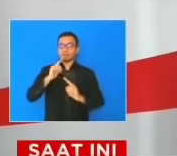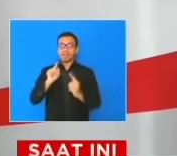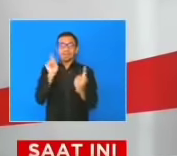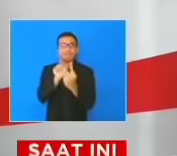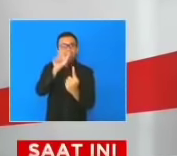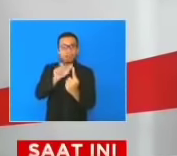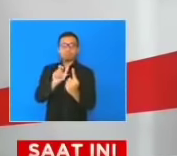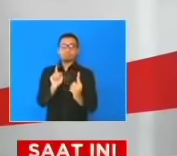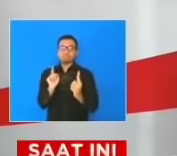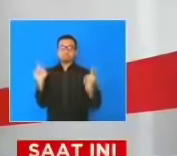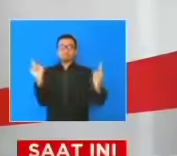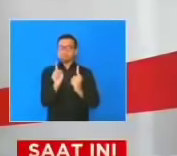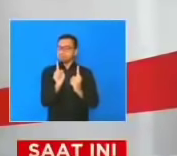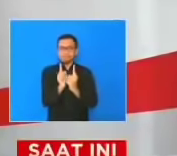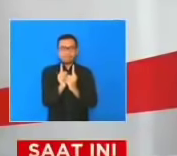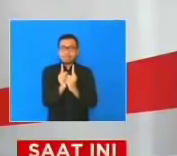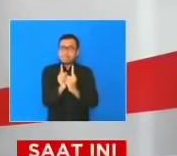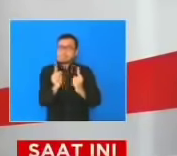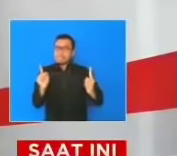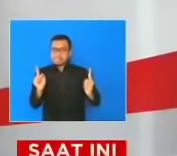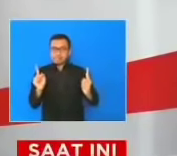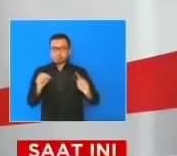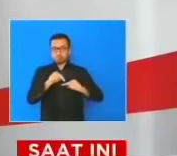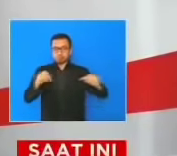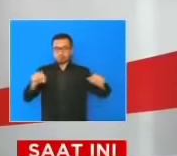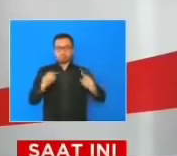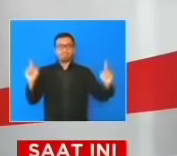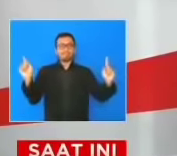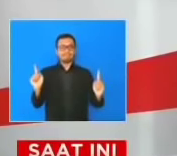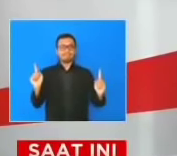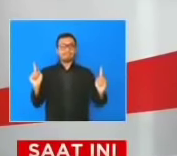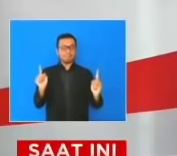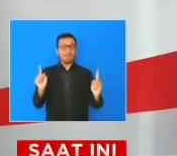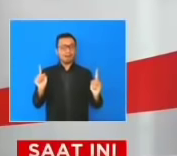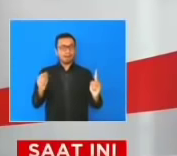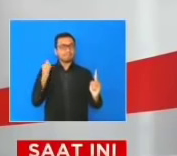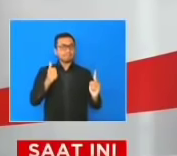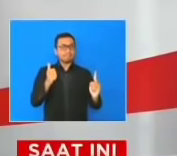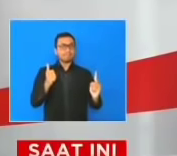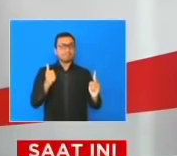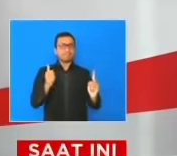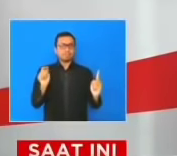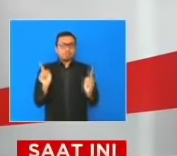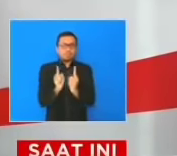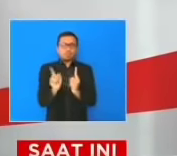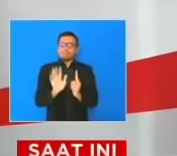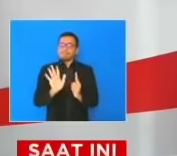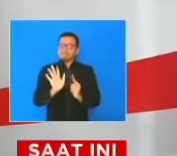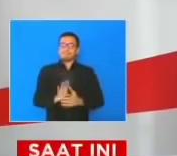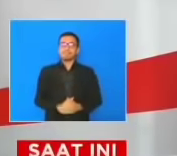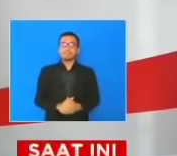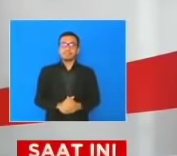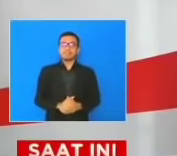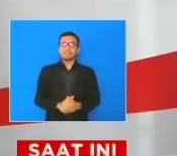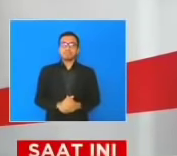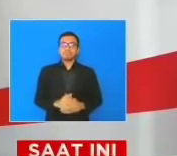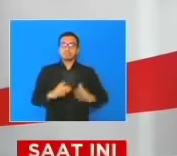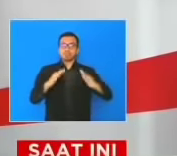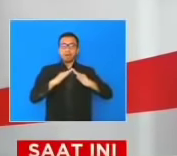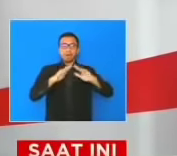berkomunikasi dengan orang lain. Mari bersama-sama kita lebih aman berada di